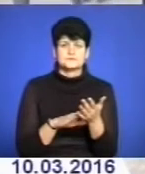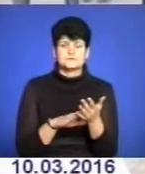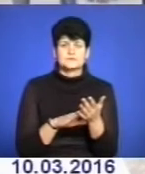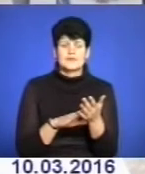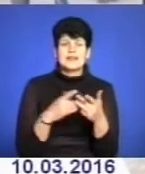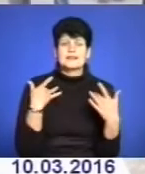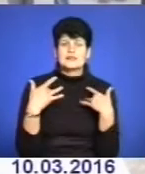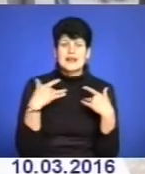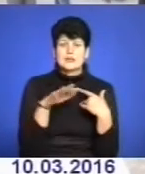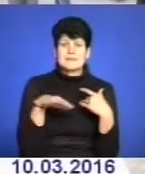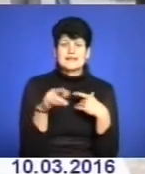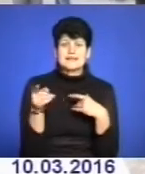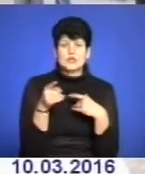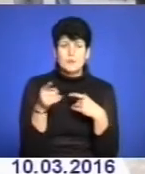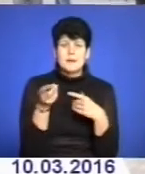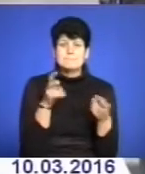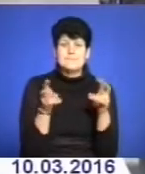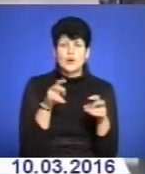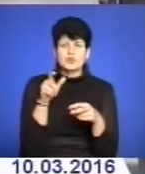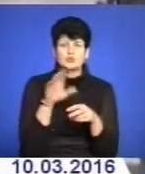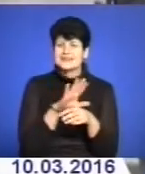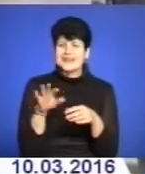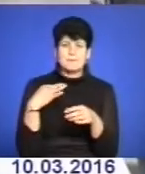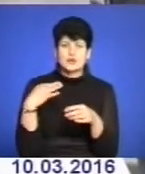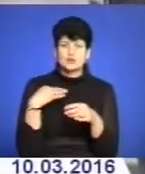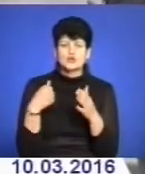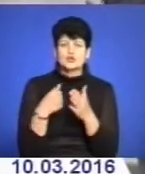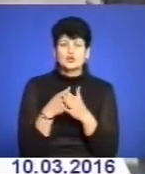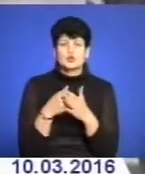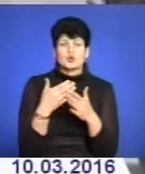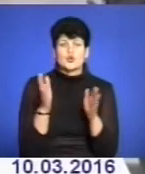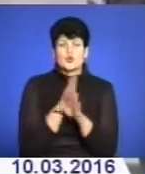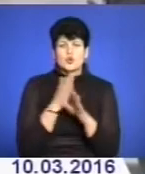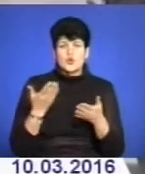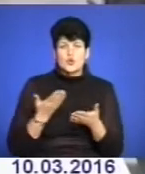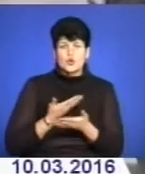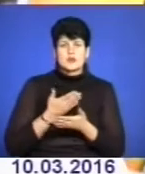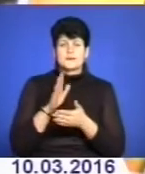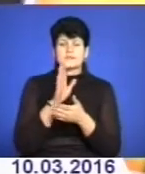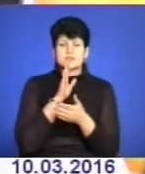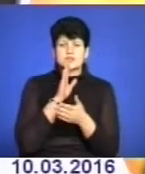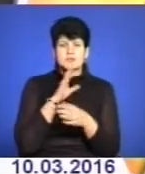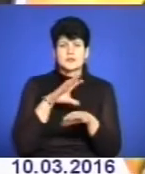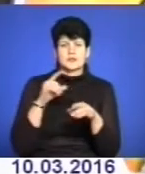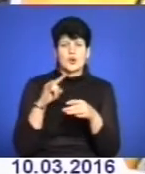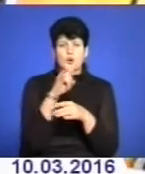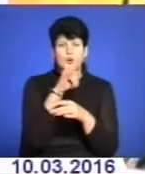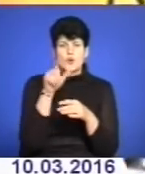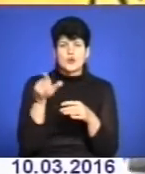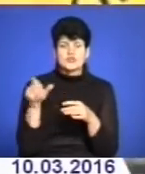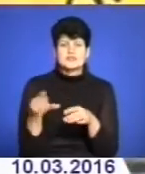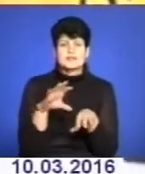На театральний майдан Тернополя приходять люди, небайдужі до долі української льотчиці-полоненої. Для Надії Савченко люди